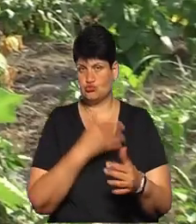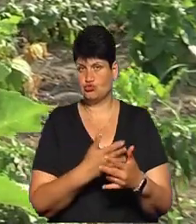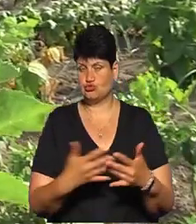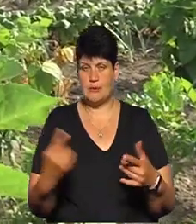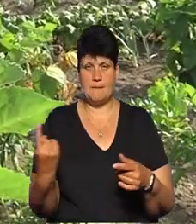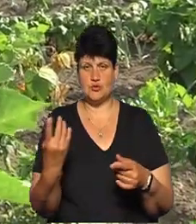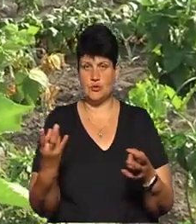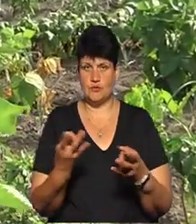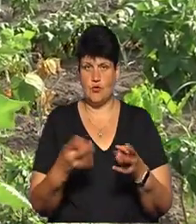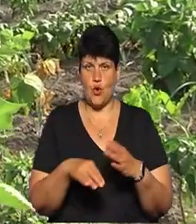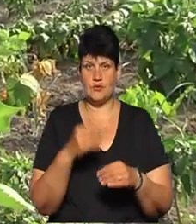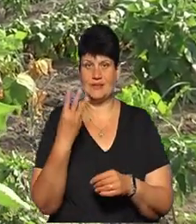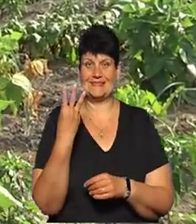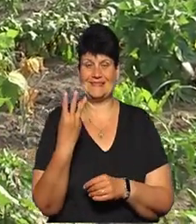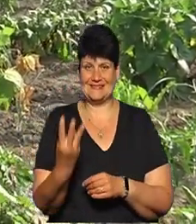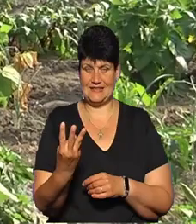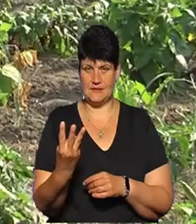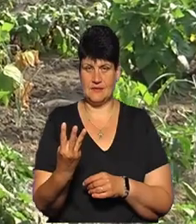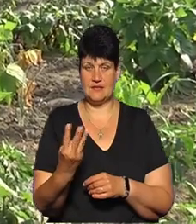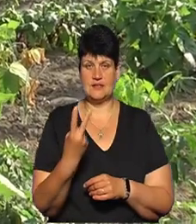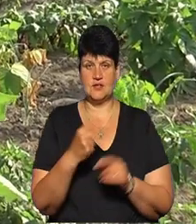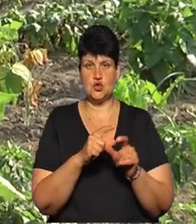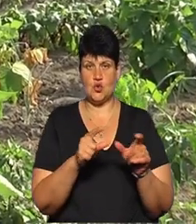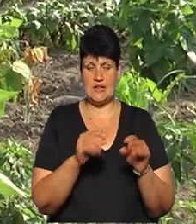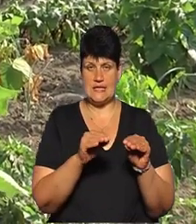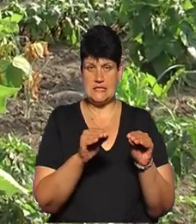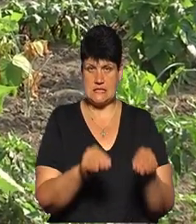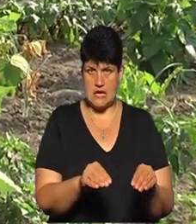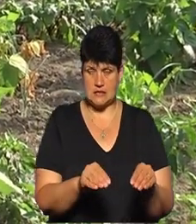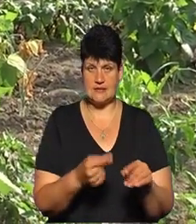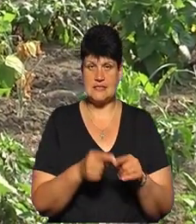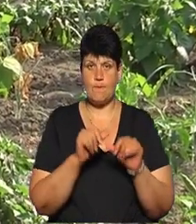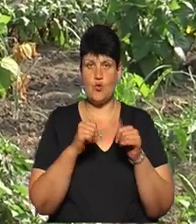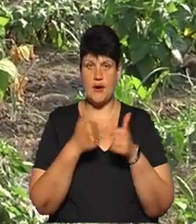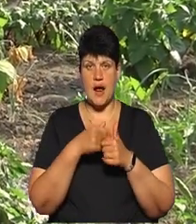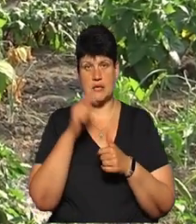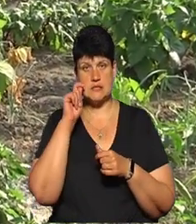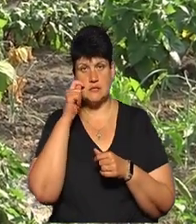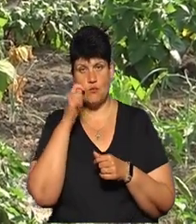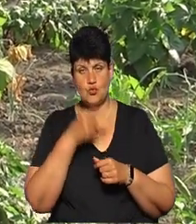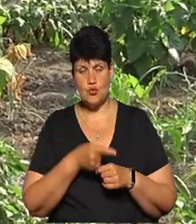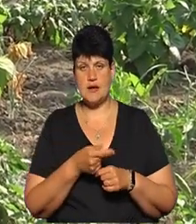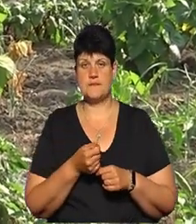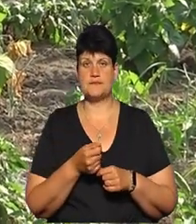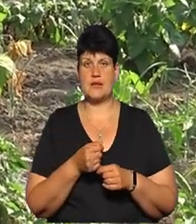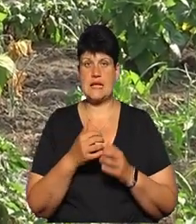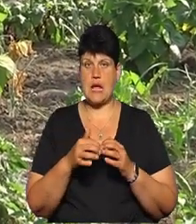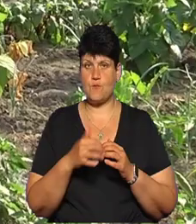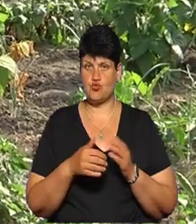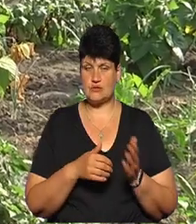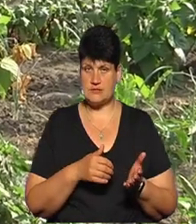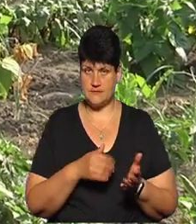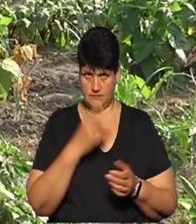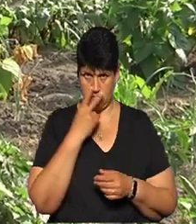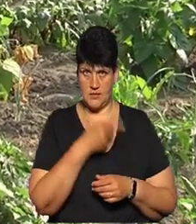необхідності. Обрано 3 культури, 2 школи садять ці культури, це буряк, цибуля і капуста, як ви